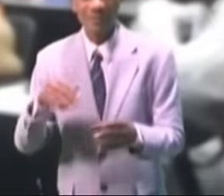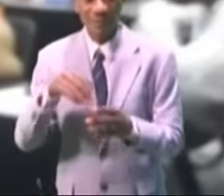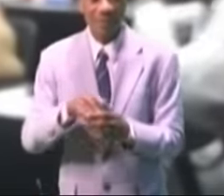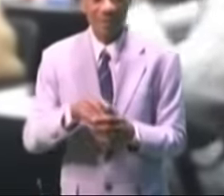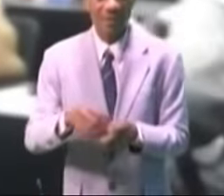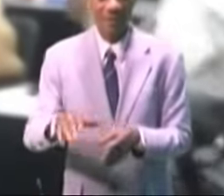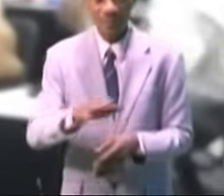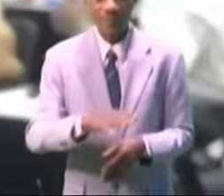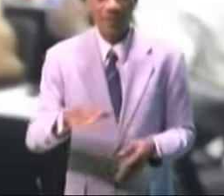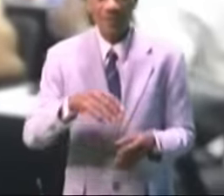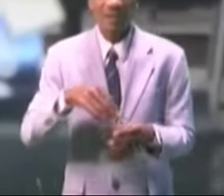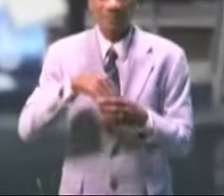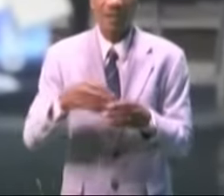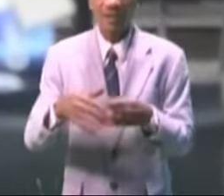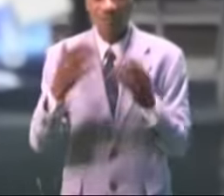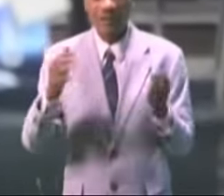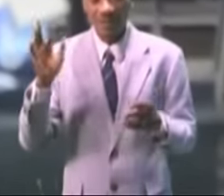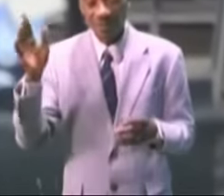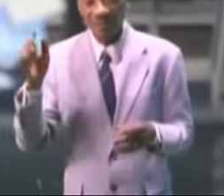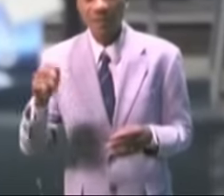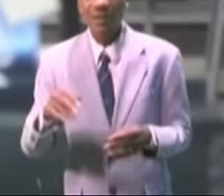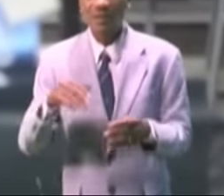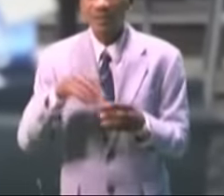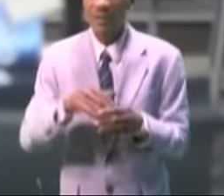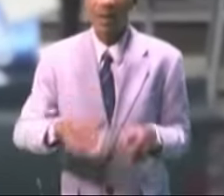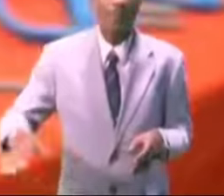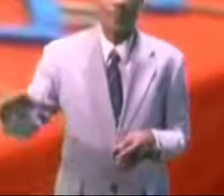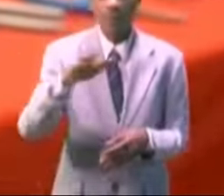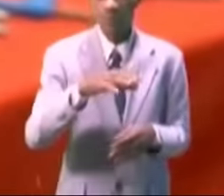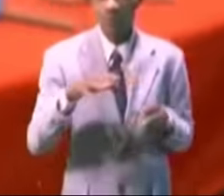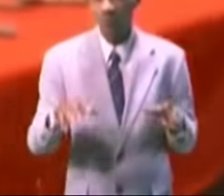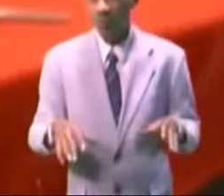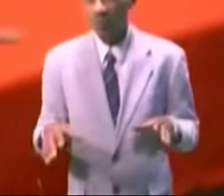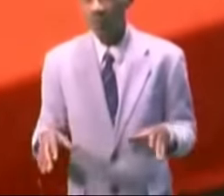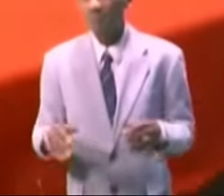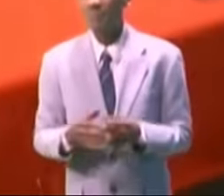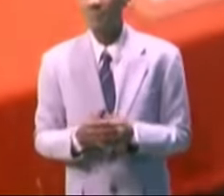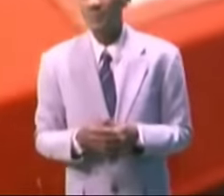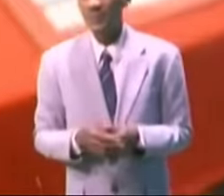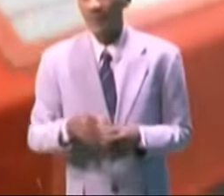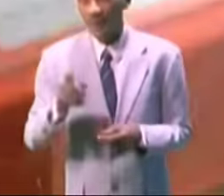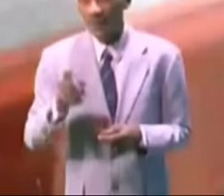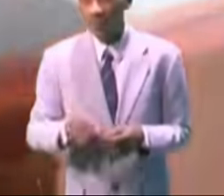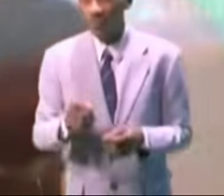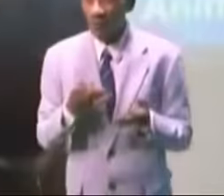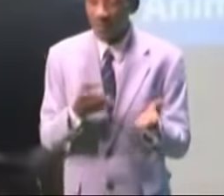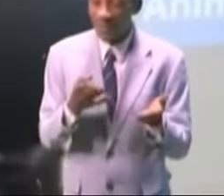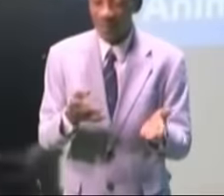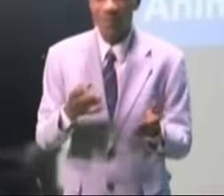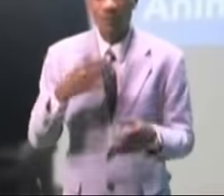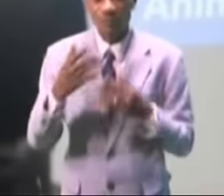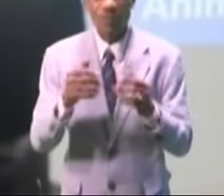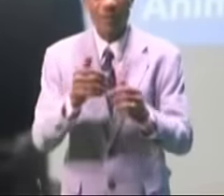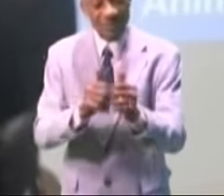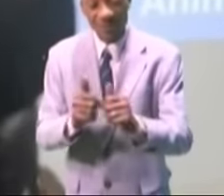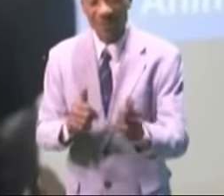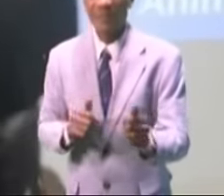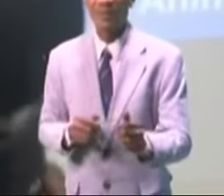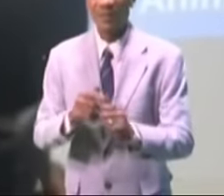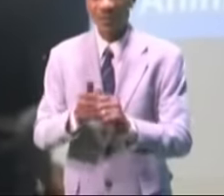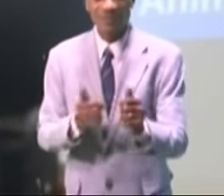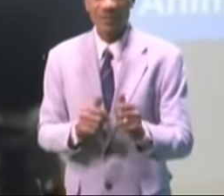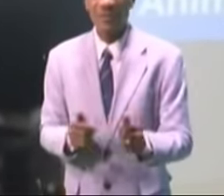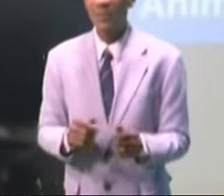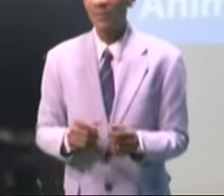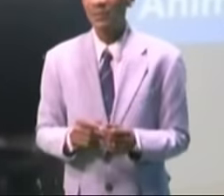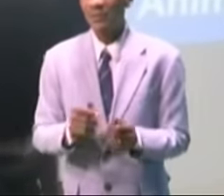du secrétaire général au ministère de l'Intérieur et Sécurité, nul ne peut se prévaloir de son ignorance. Ce genre d'activités nous permettent